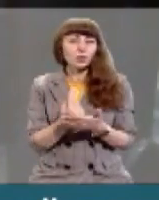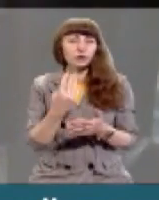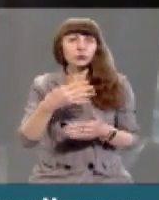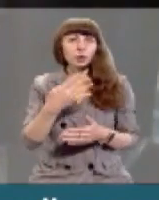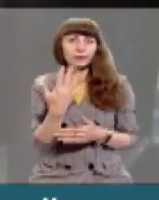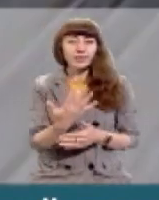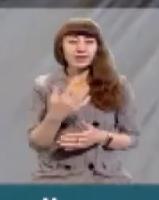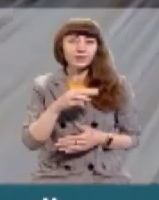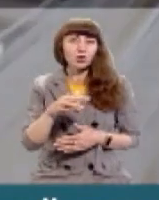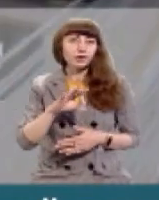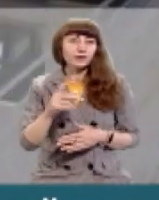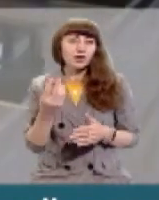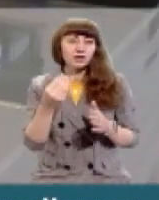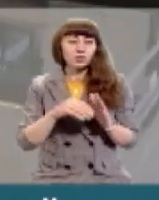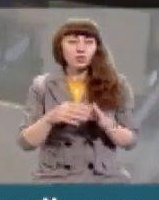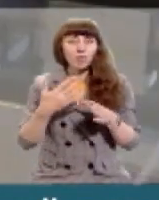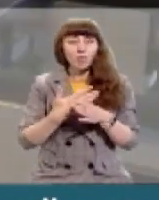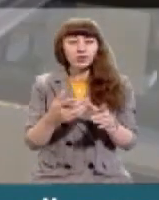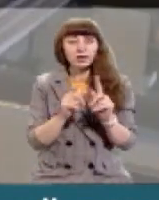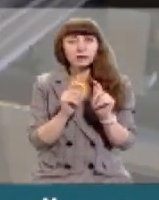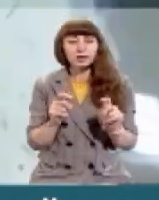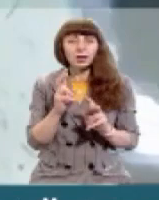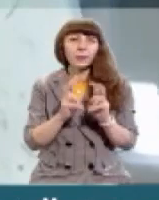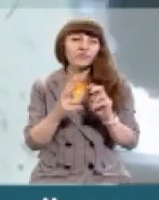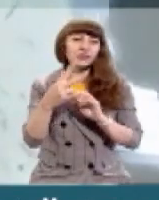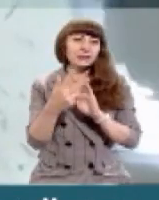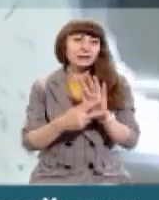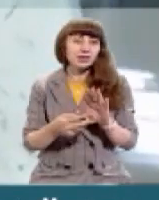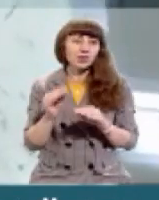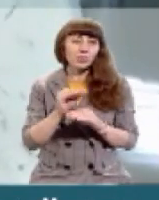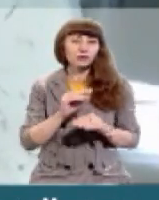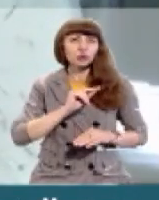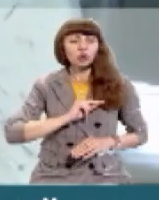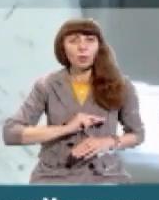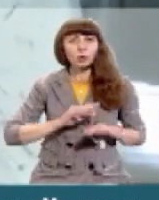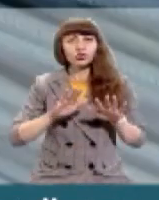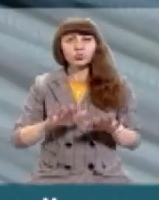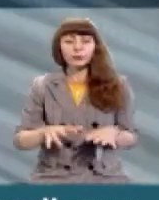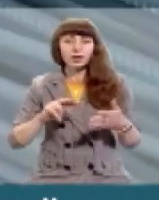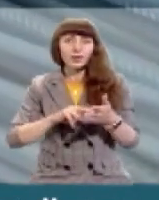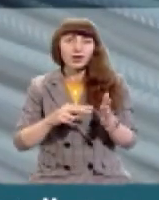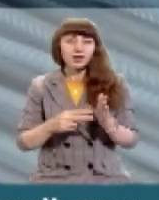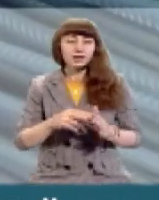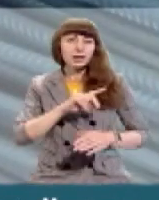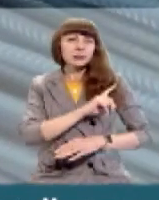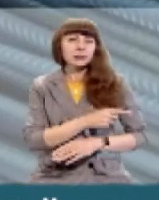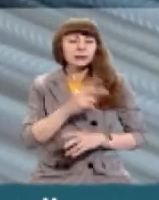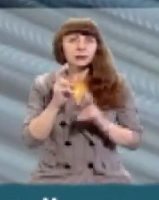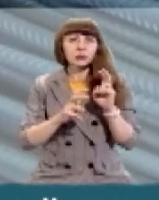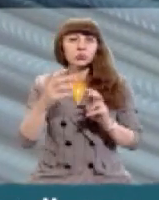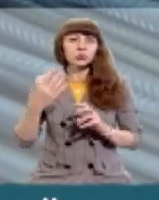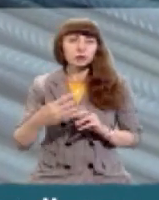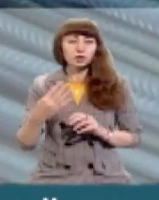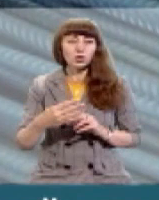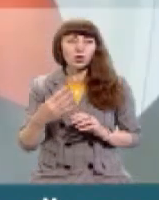45 миллионов тенге. Вложения помогут создать на предприятии 18 дополнительных рабочих мест. Проектная мощность завода – 40